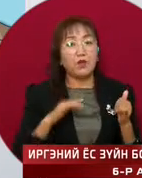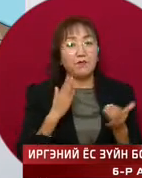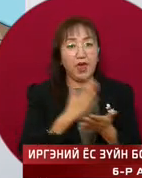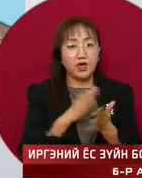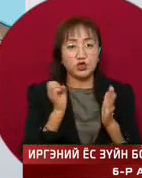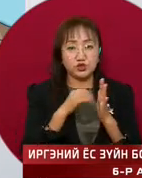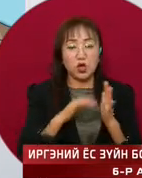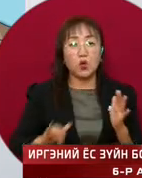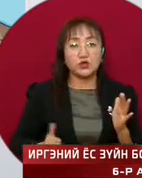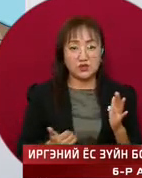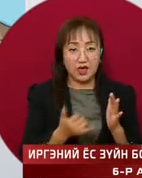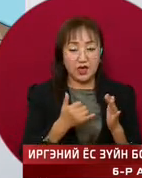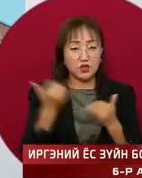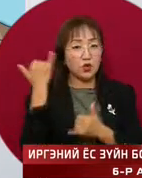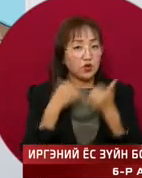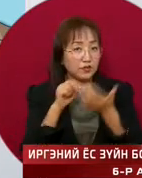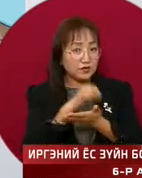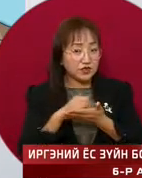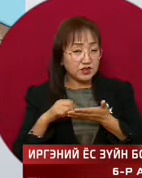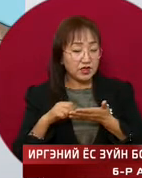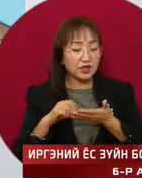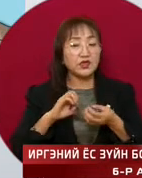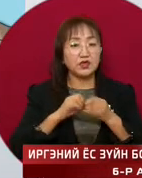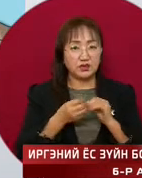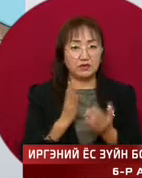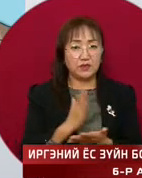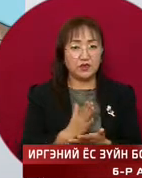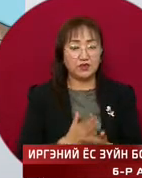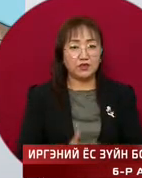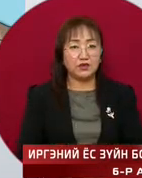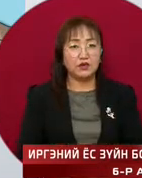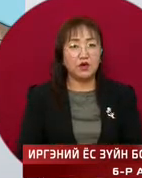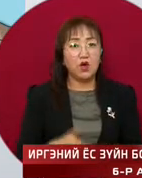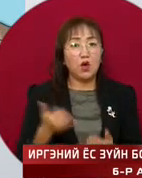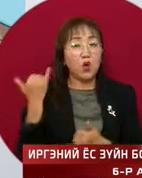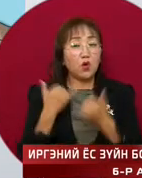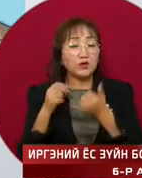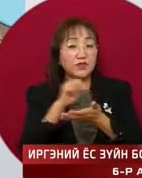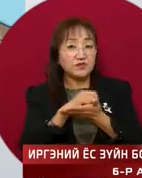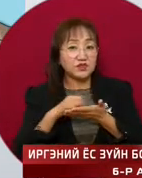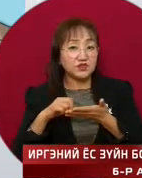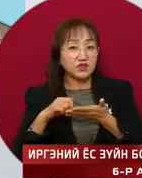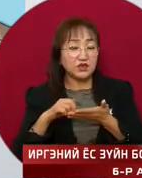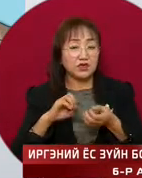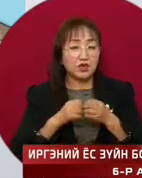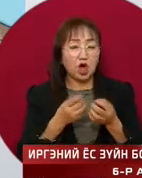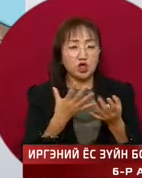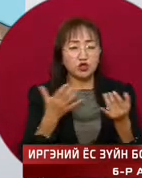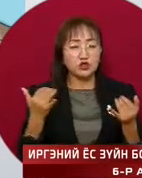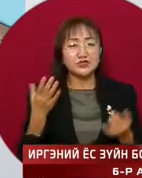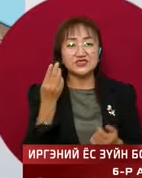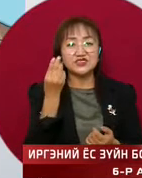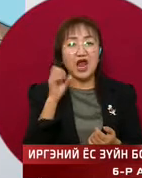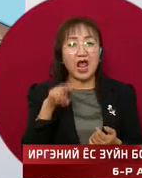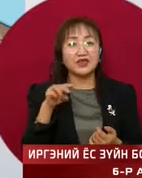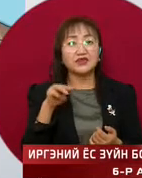улмаас угийн бичгийг хөтөлдөг юм байна шүү хүүхдүүдээ. Угийн бичиг хөтлөх маш олон шалтгаан байна.